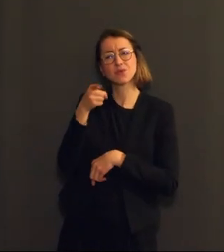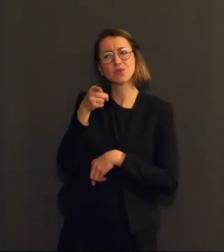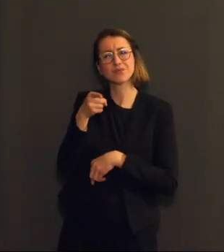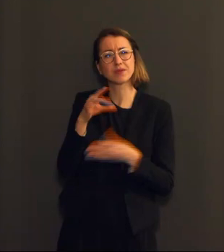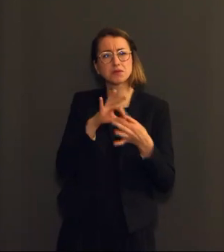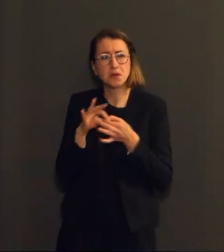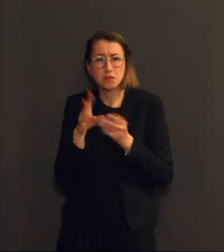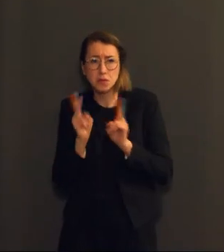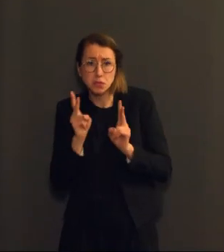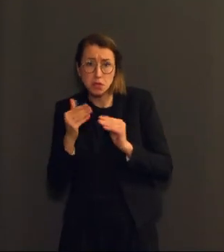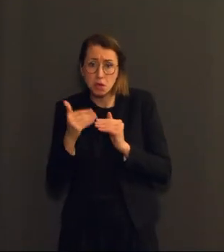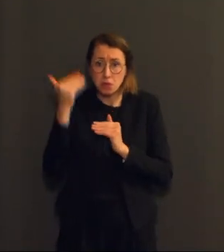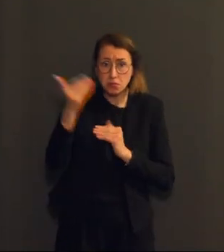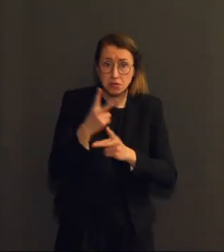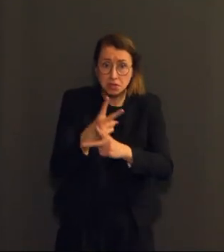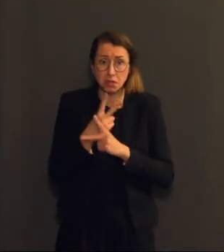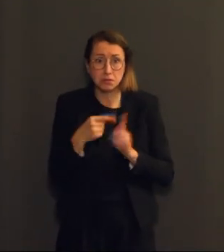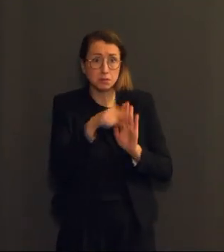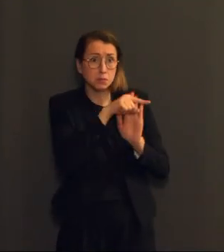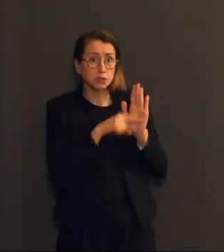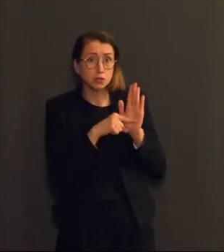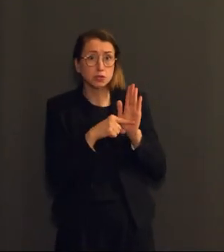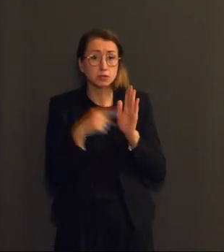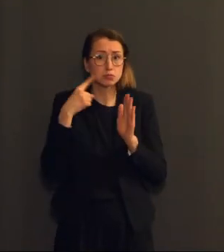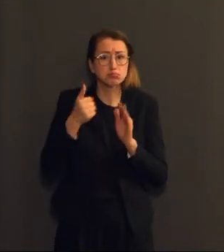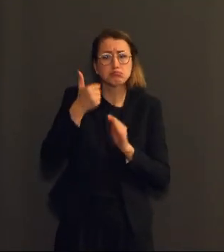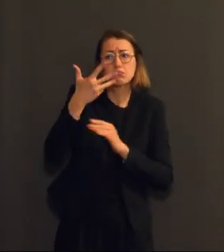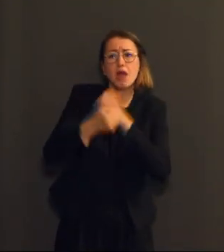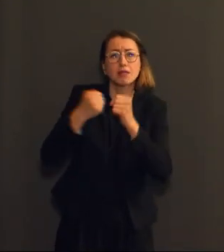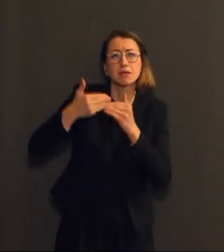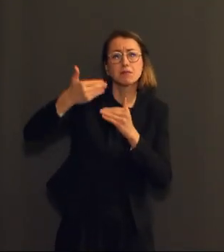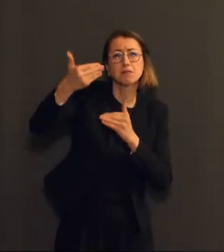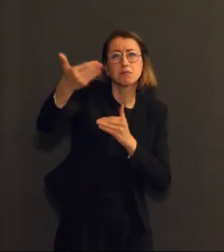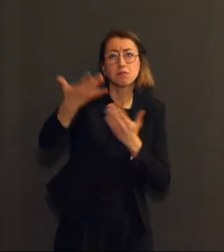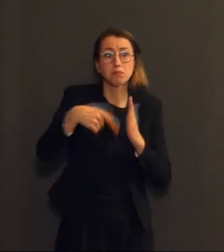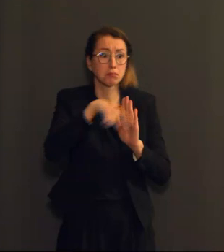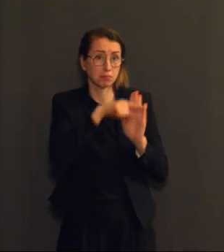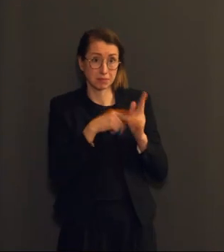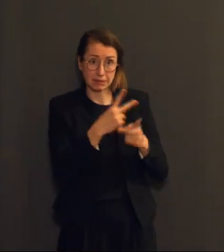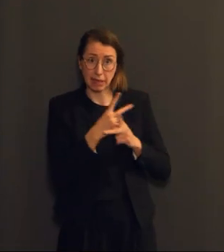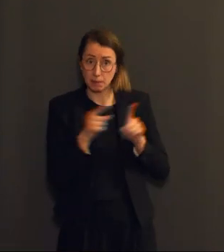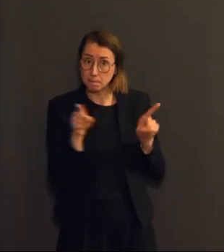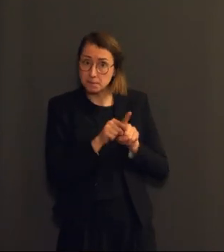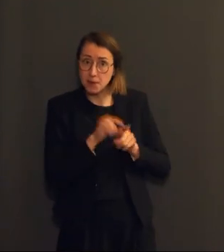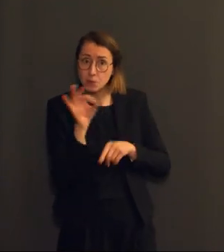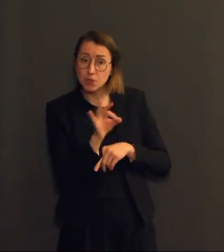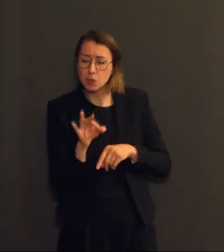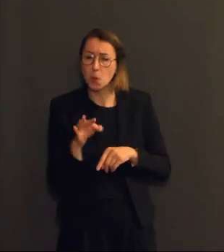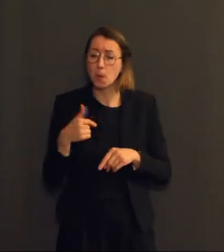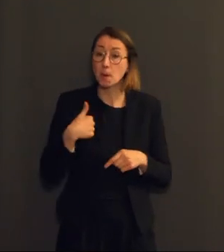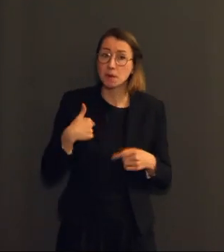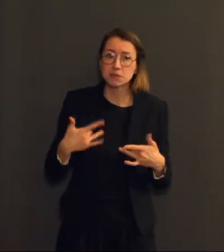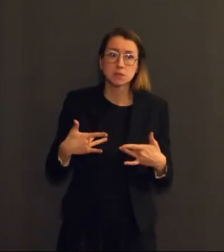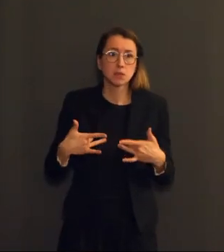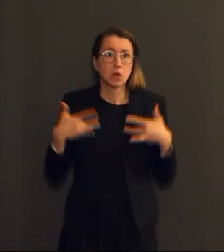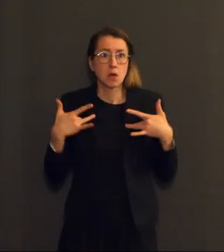précautions dans le futur, dans les années qui viennent devant nous, je ne pense pas qu'on va rendre obligatoire, comme cela a été le port du masque